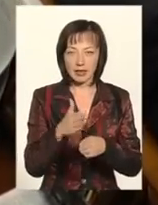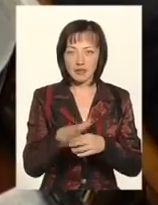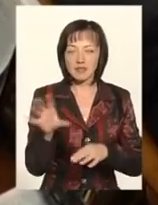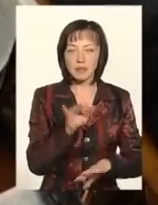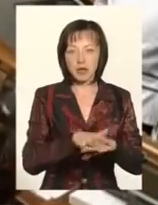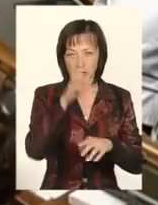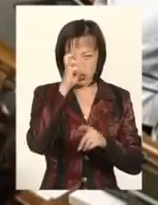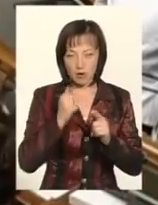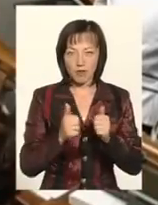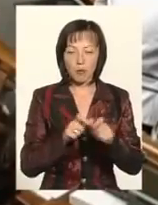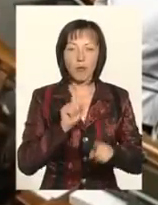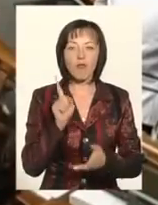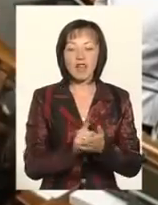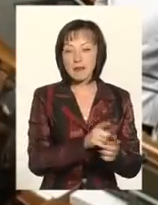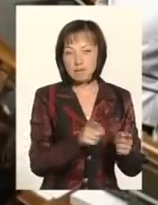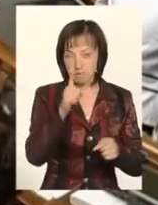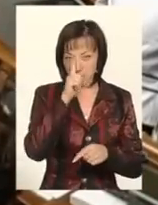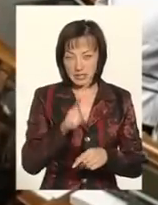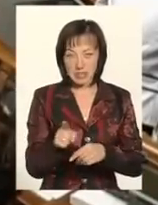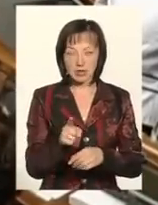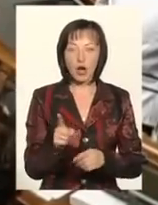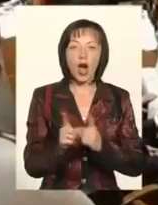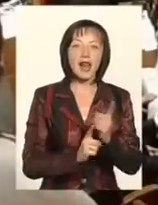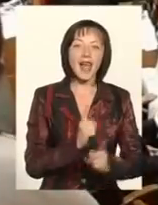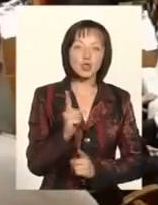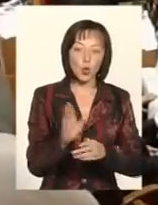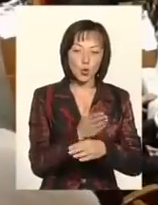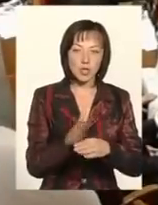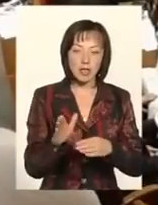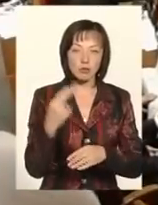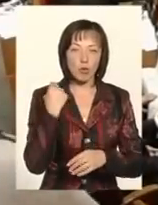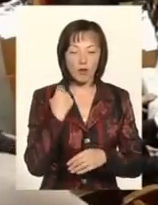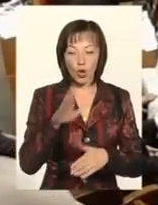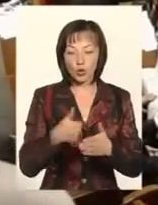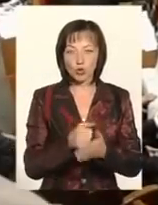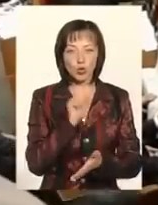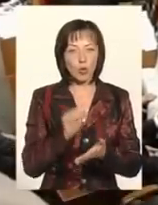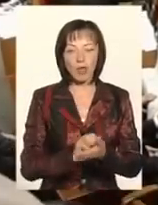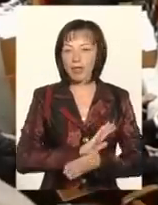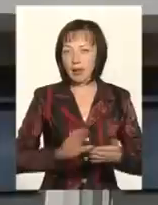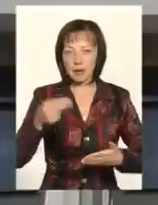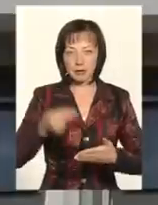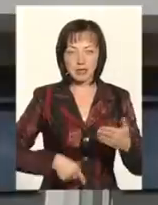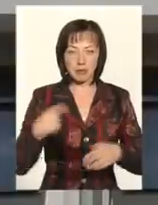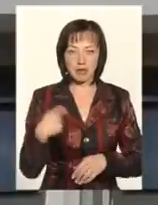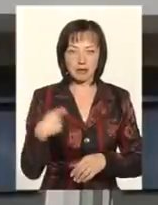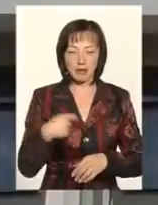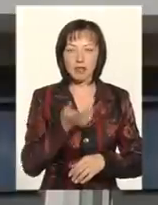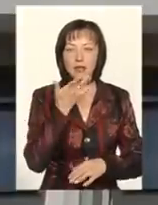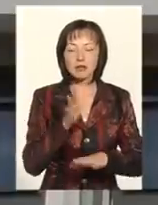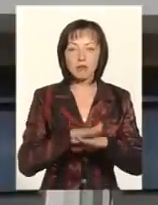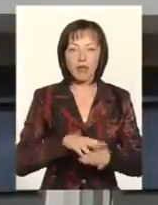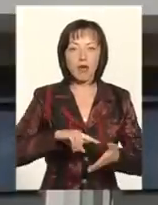банки держави повинні впродовж місяця здійснити реструктуризацію боргів проте досі документ не підписаний президентом Нацбанк